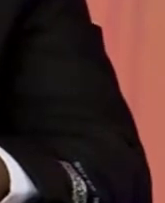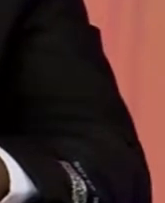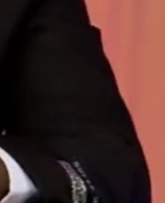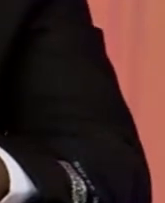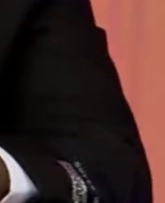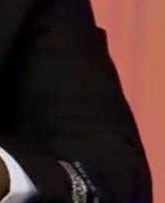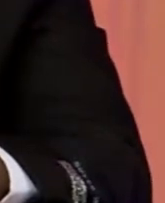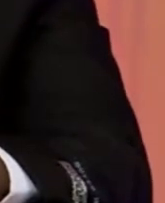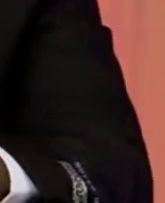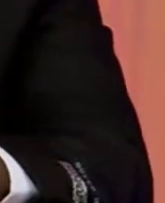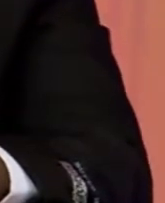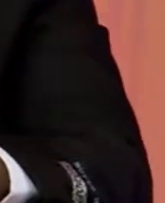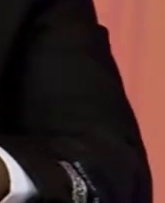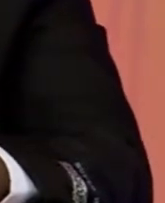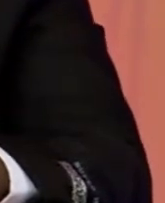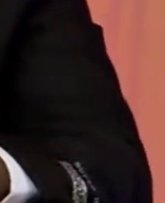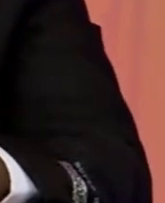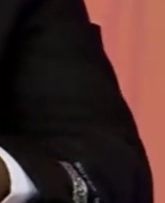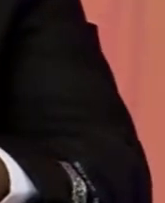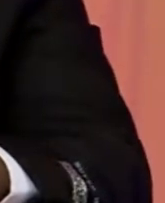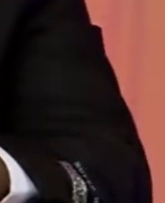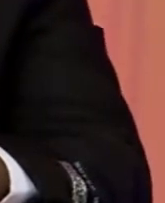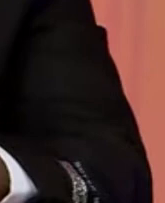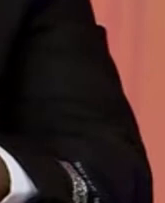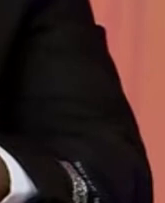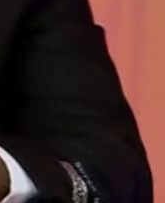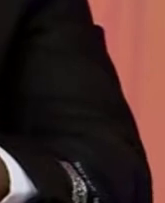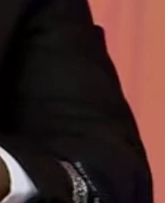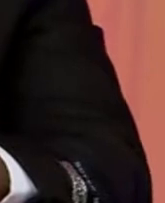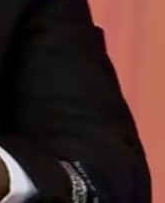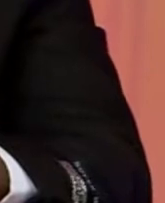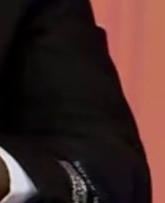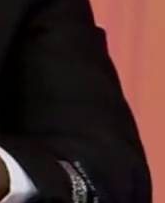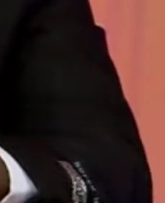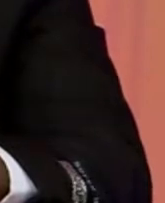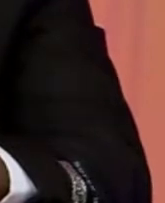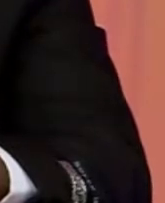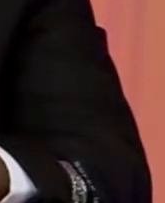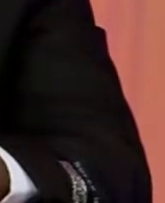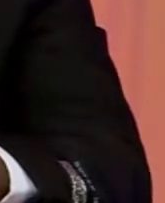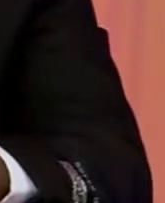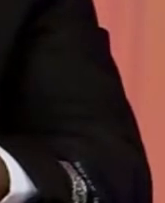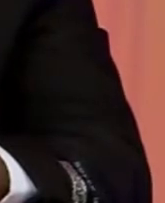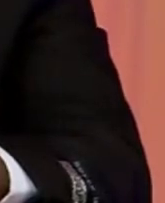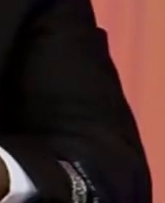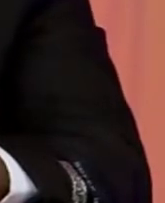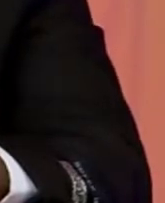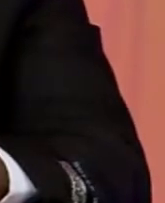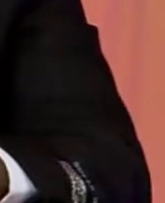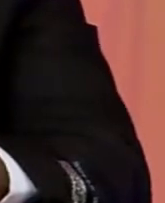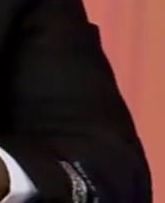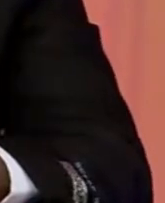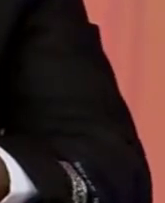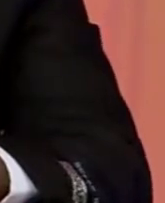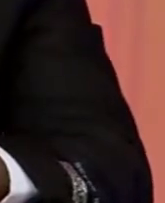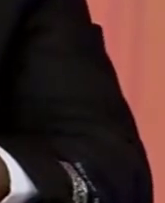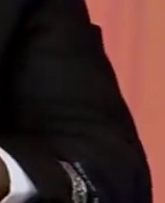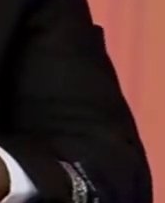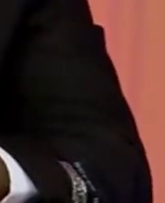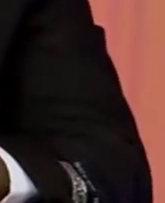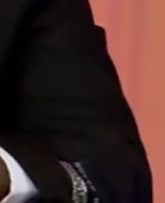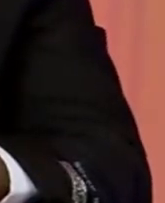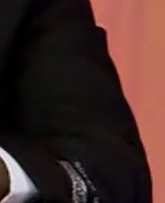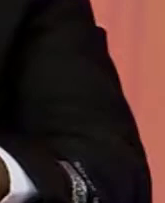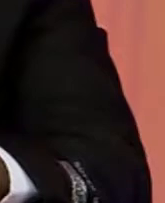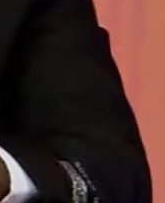kazi, haijalishi kwamba washirika wamekimbia hata kanisani. Mtumishi wa Mungu na mtoto wa Mungu, nataka ukaweze kunitazama, niko na